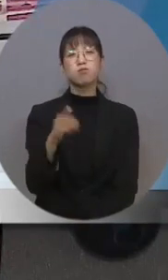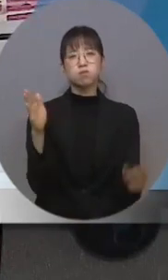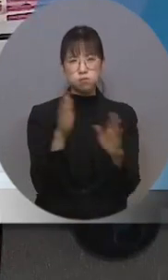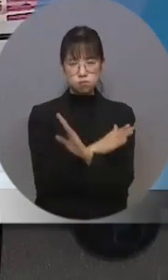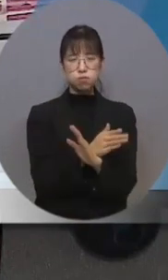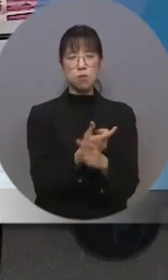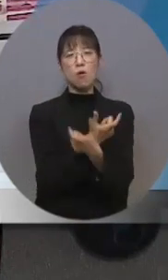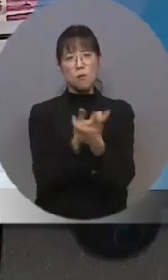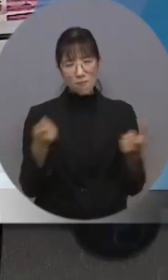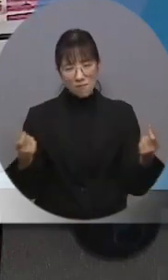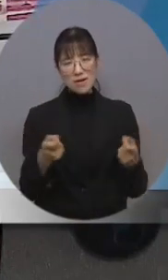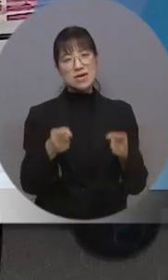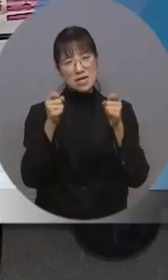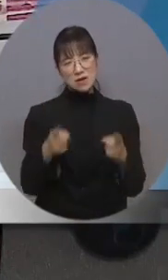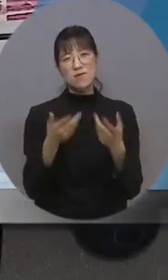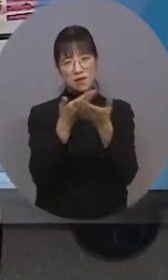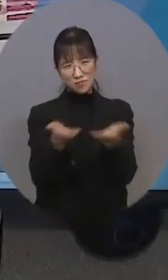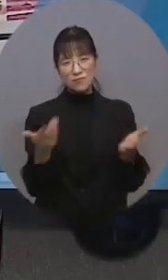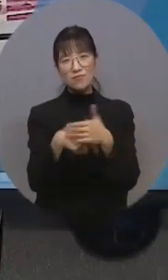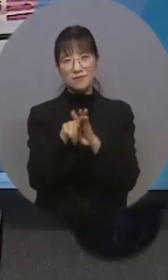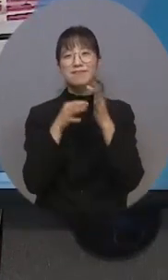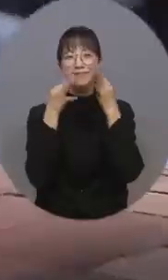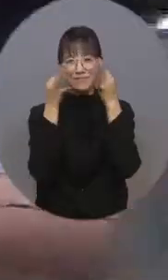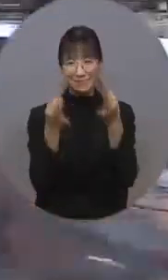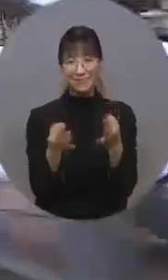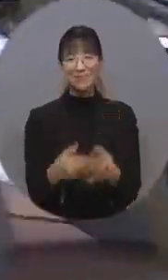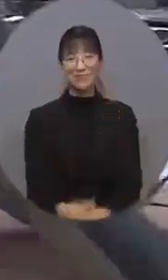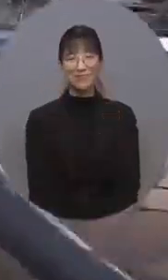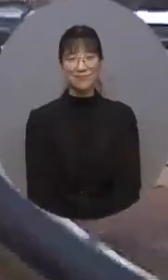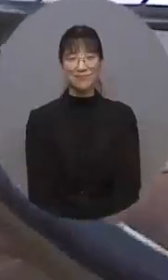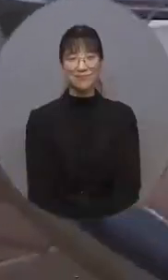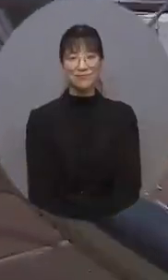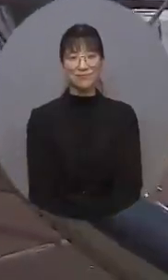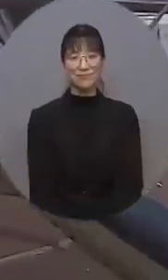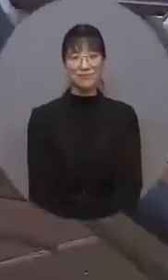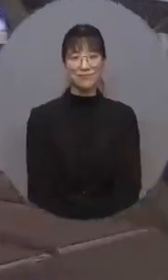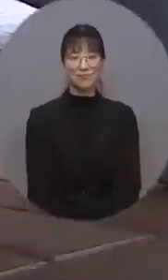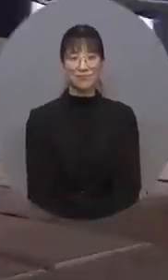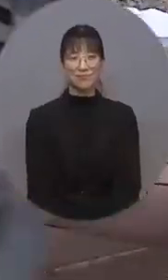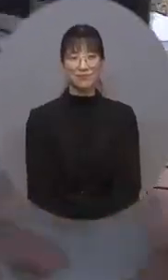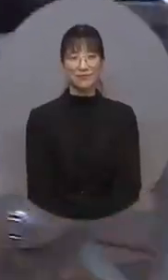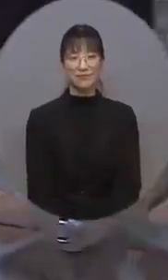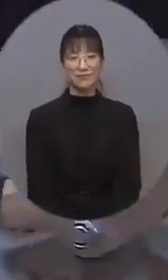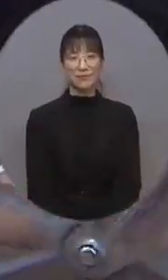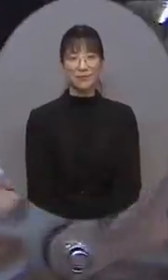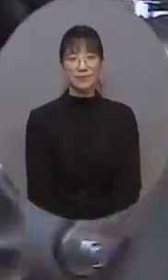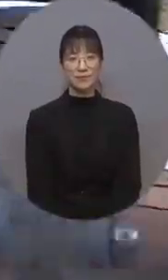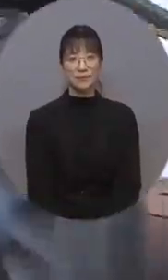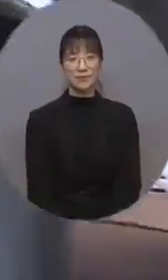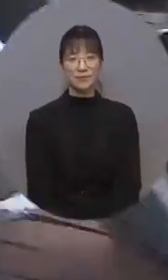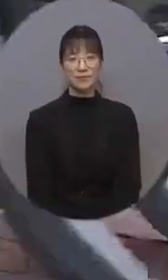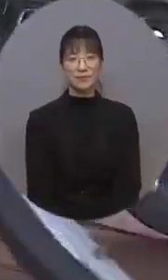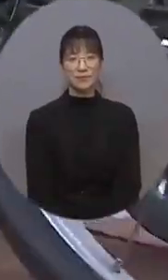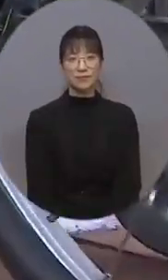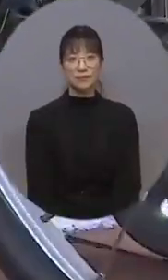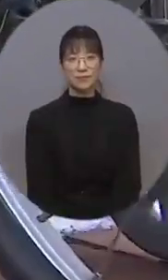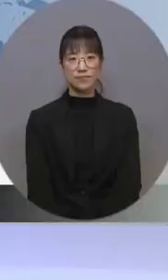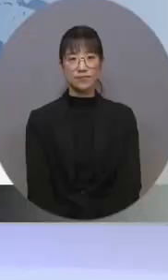기회가 주어질 수 있도록 노력하겠습니다. 국제TV 뉴스 박순종입니다.